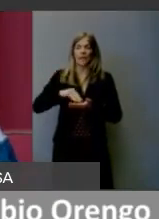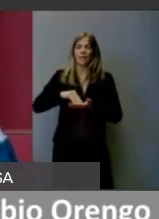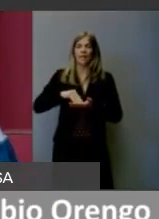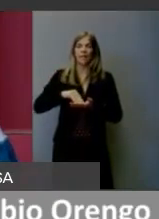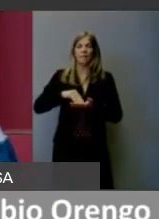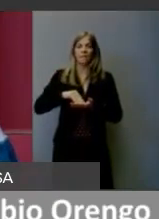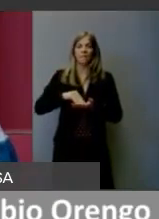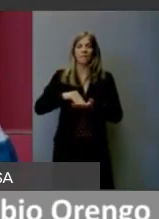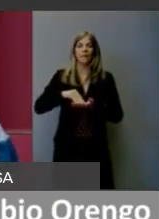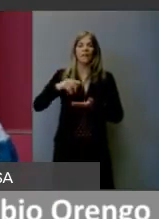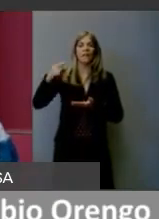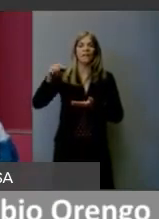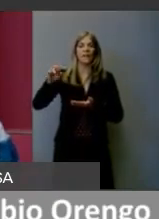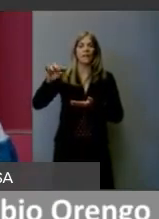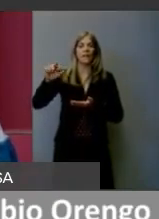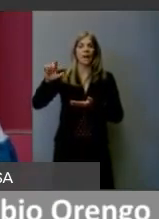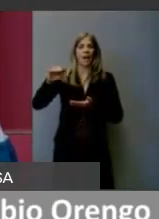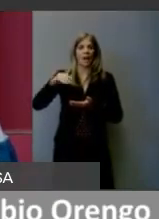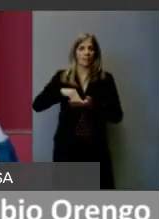Terrile,